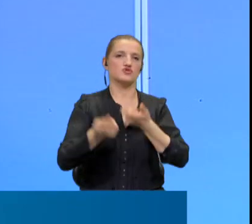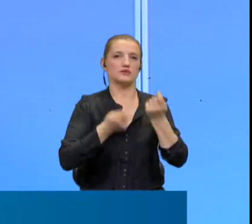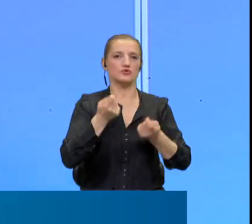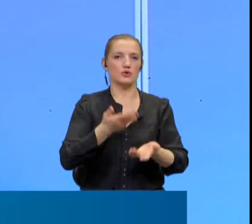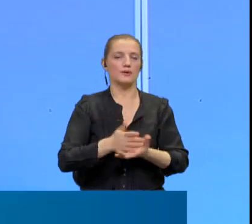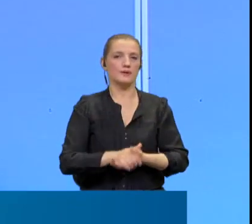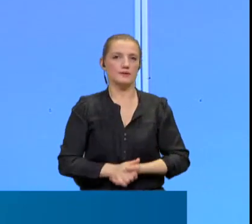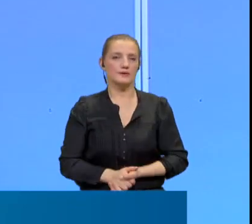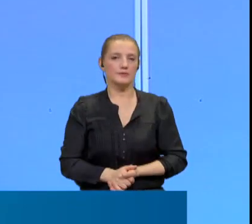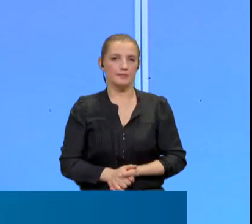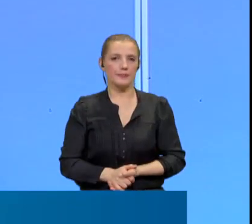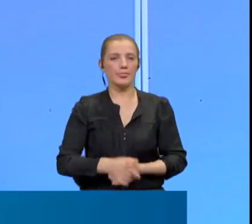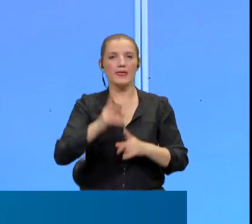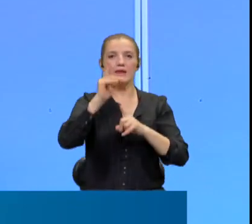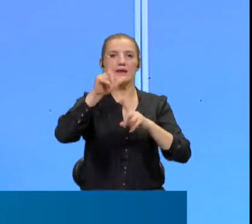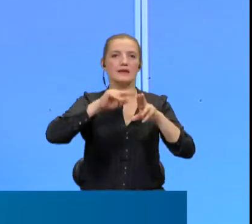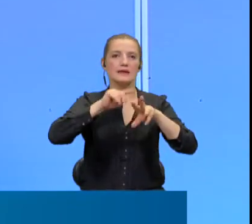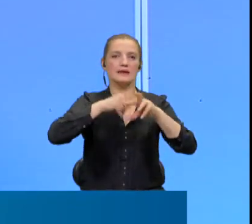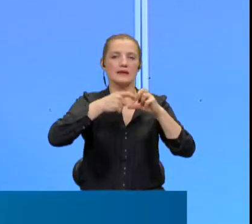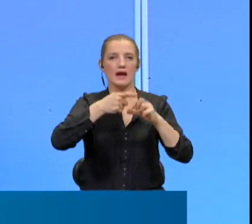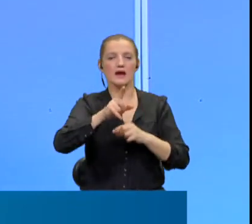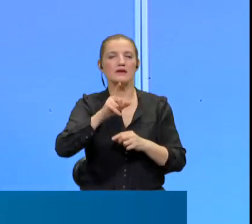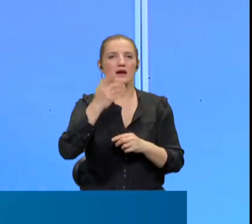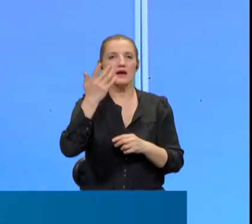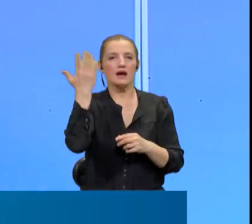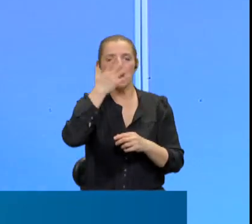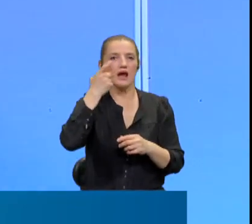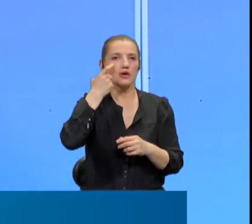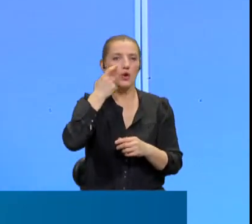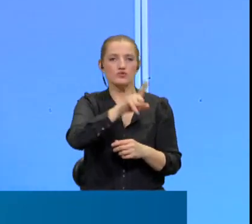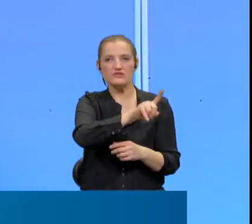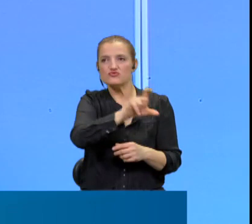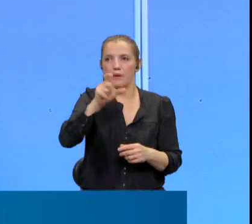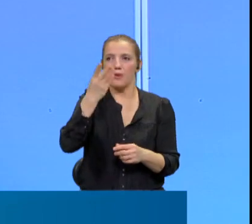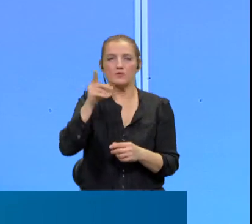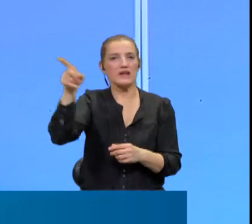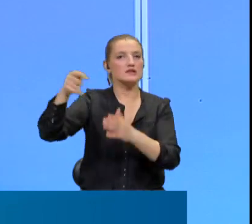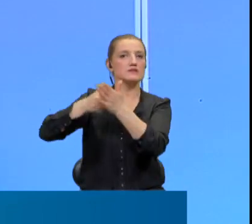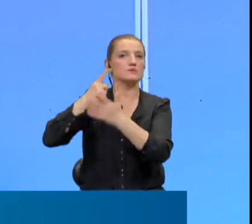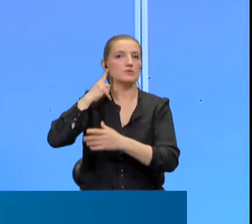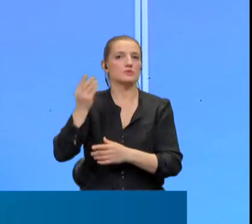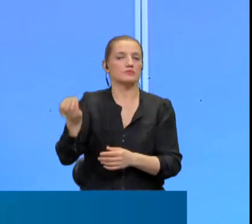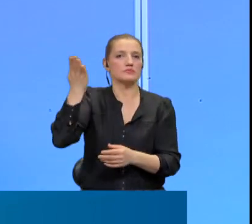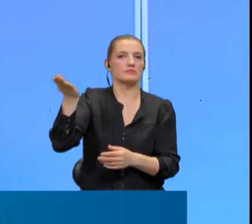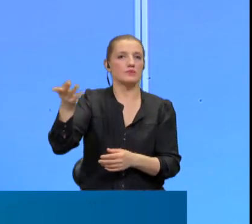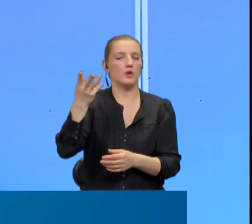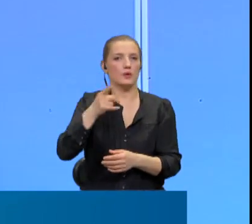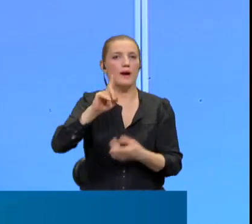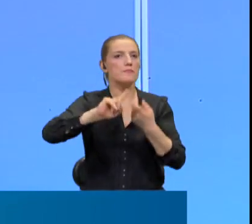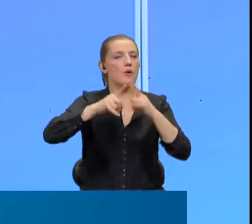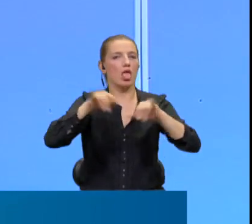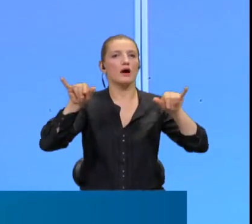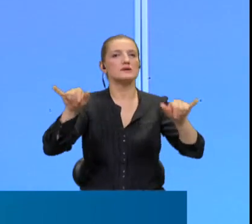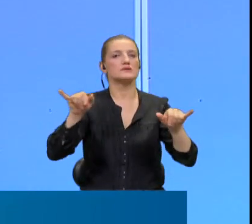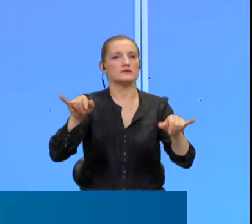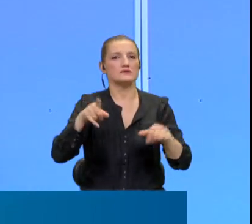yani beni İlker Karagöz onlara cevap verse isimleri duyulur belki Tamam böyle böyle bir şey var Siyasette de bu